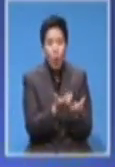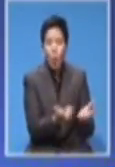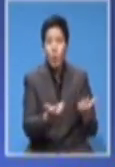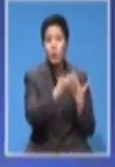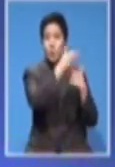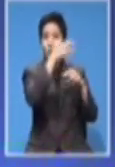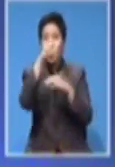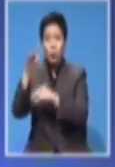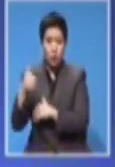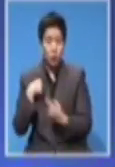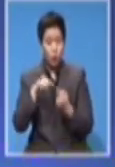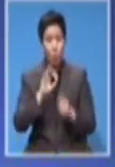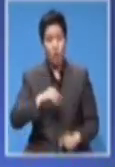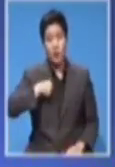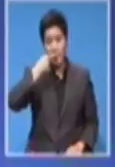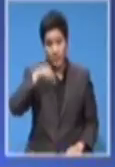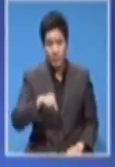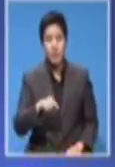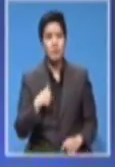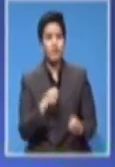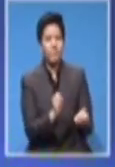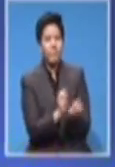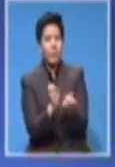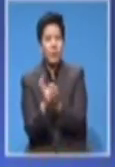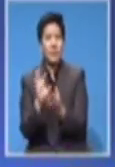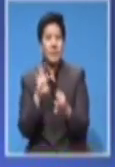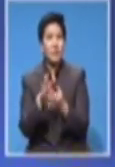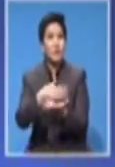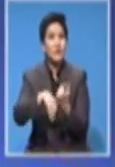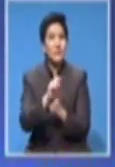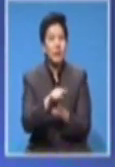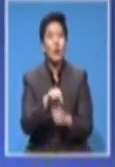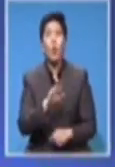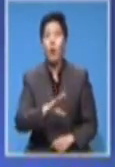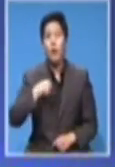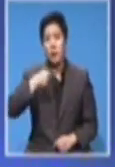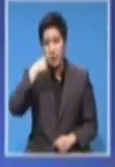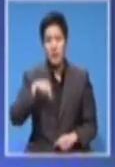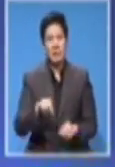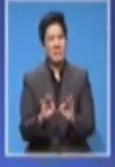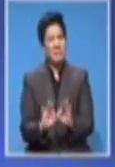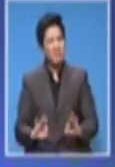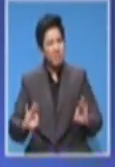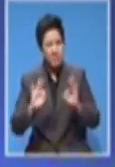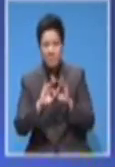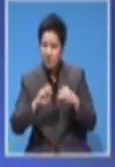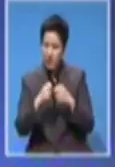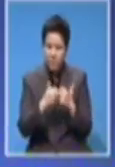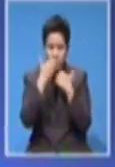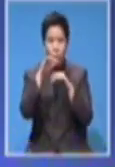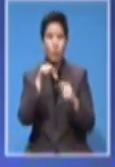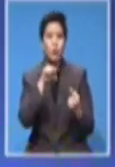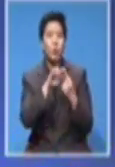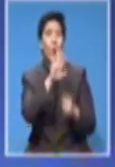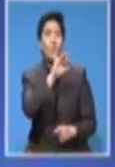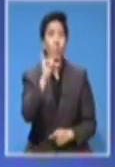ะครับการส่งออกบ้านเรานั้นยังคงได้รับผลกระทบจากปัญหาเศรษฐกิจของประเทศที่เป็นคู่ค้าสำคัญนะครับโดยเฉพาะในตลาดสภาพยุโรปและเ